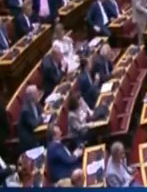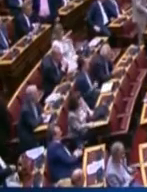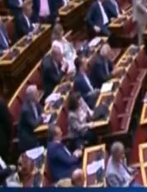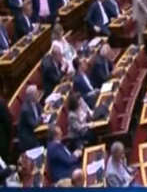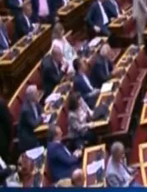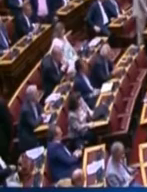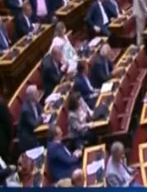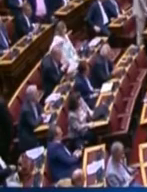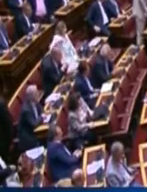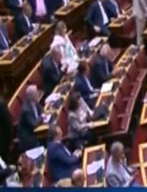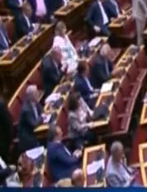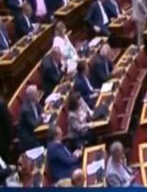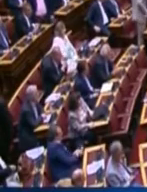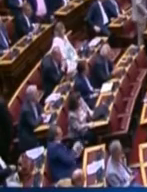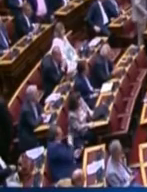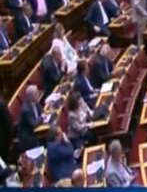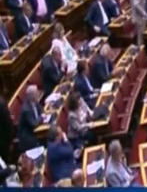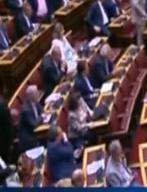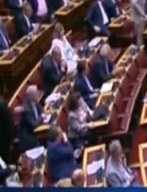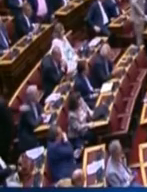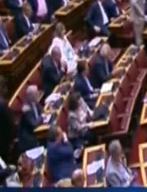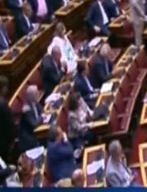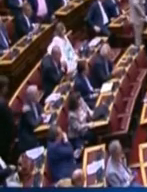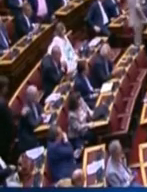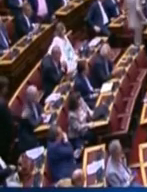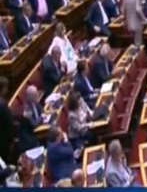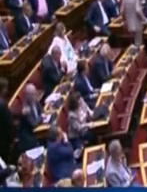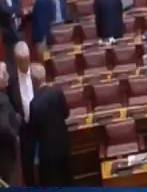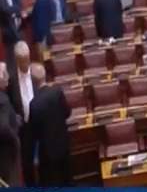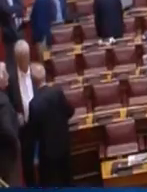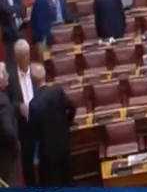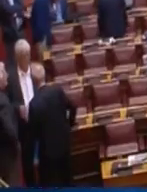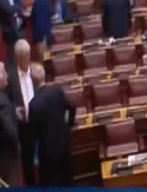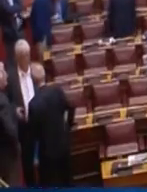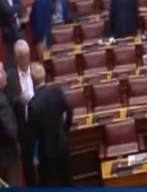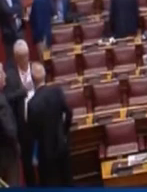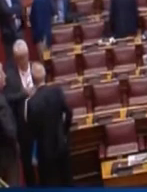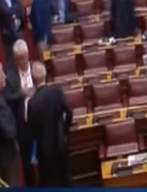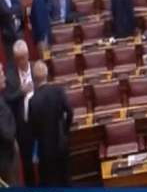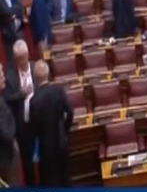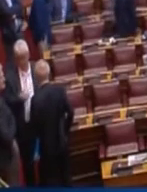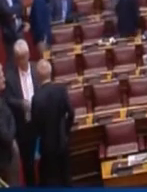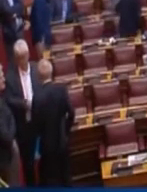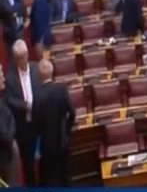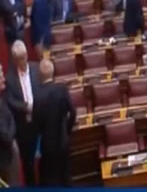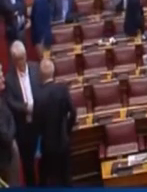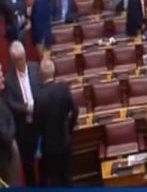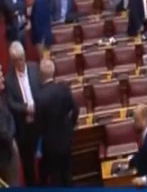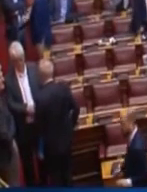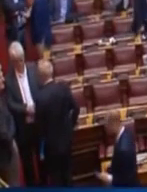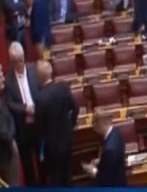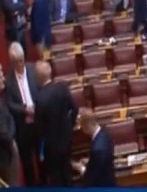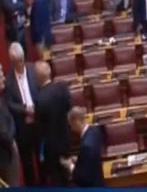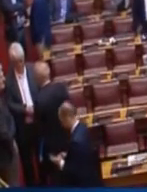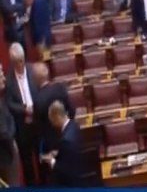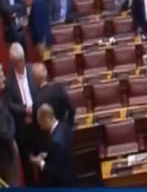τα Σκόπια. Η χώρα συμφώνησε με την πρώην Ιουγκοσλαβική Δημοκρατία της Μακεδονίας για την οριστική επίλυση μιας